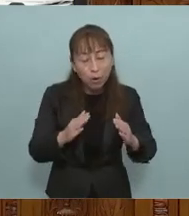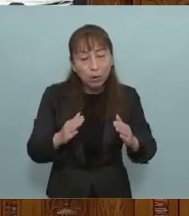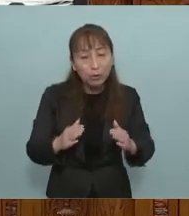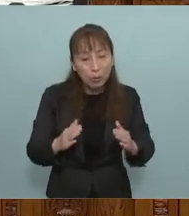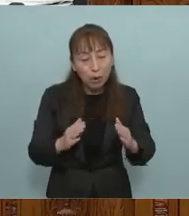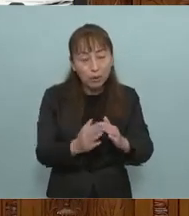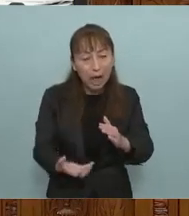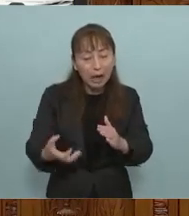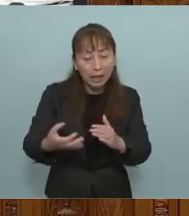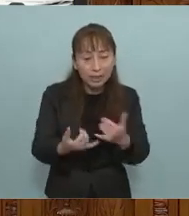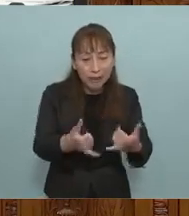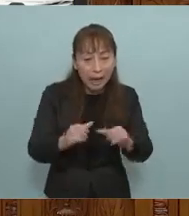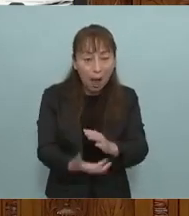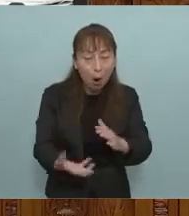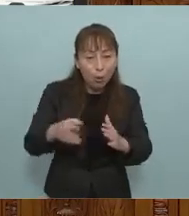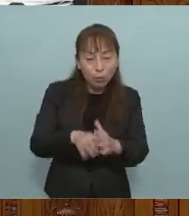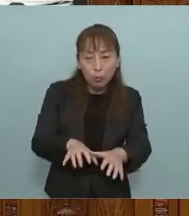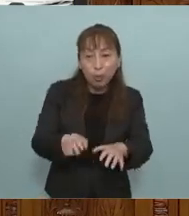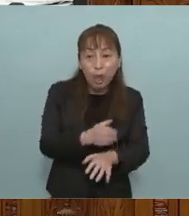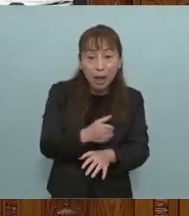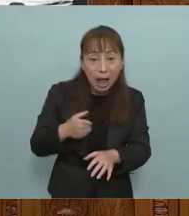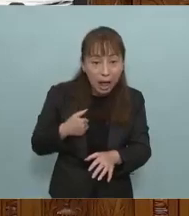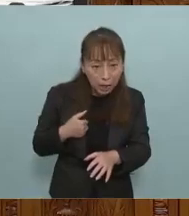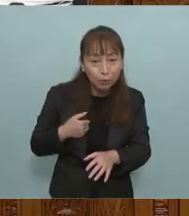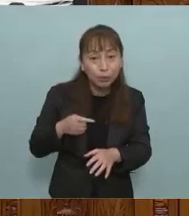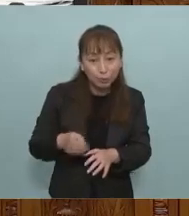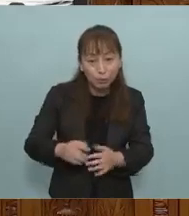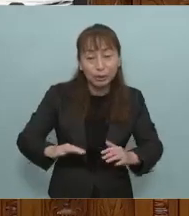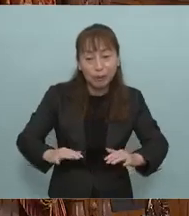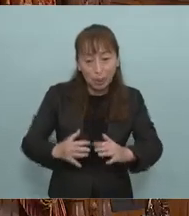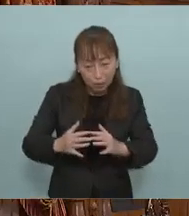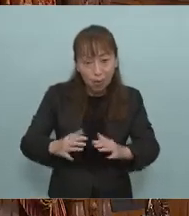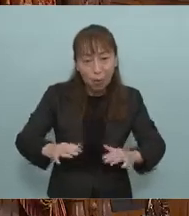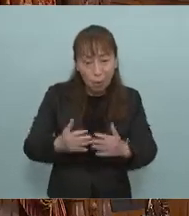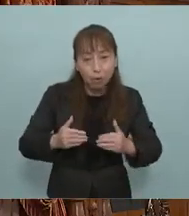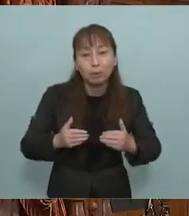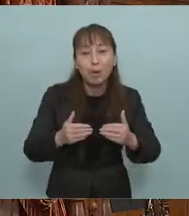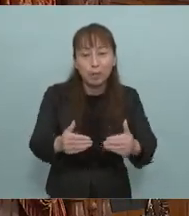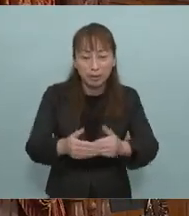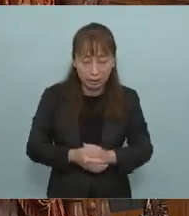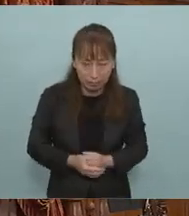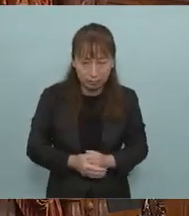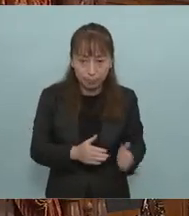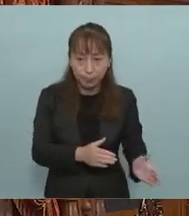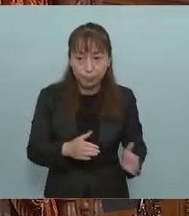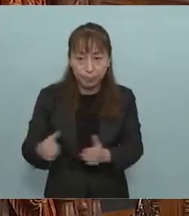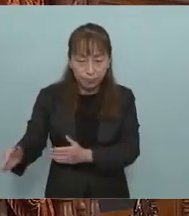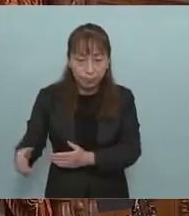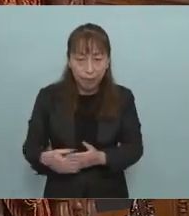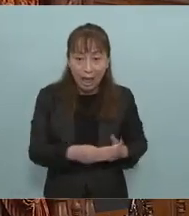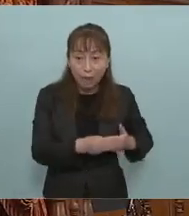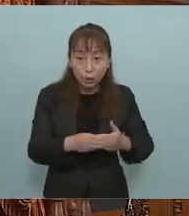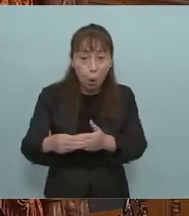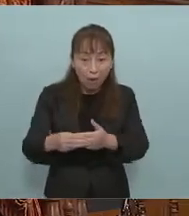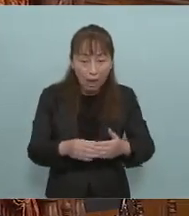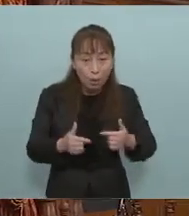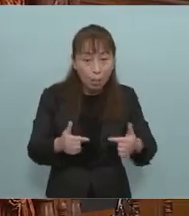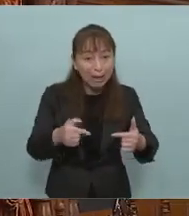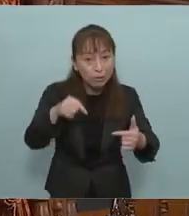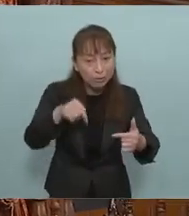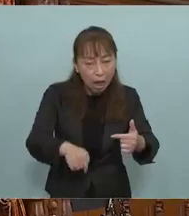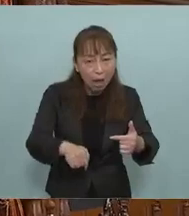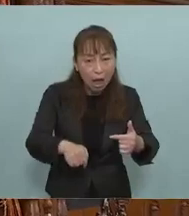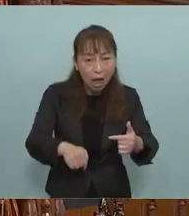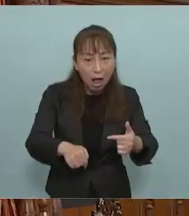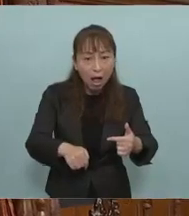会議において年末に向けて議論を進めてまいります。送迎用バス内の置き去り